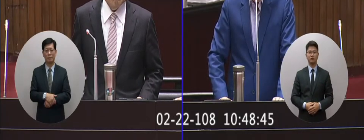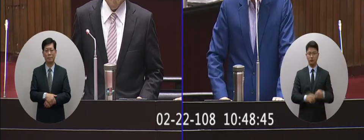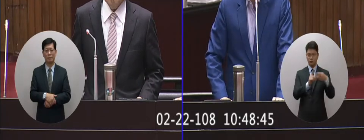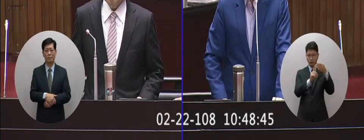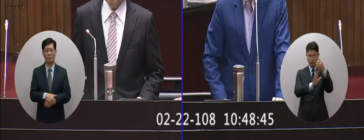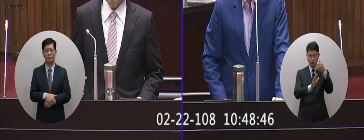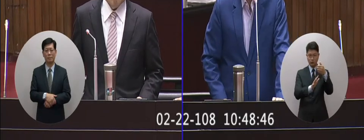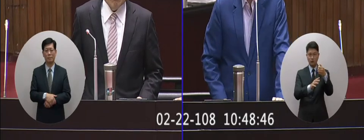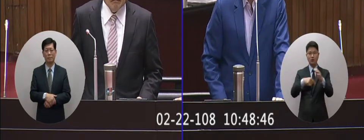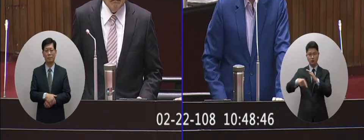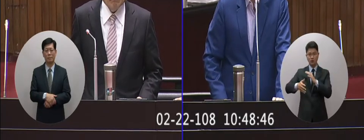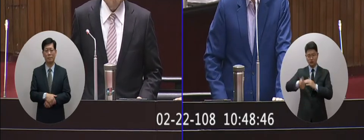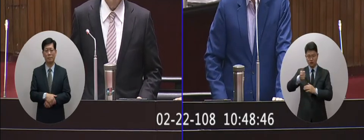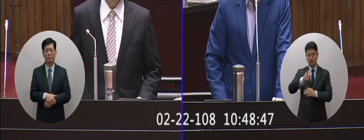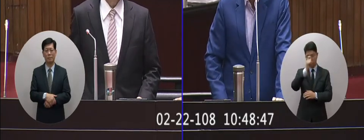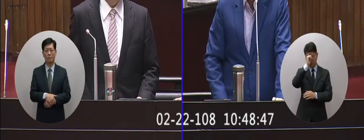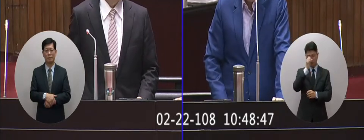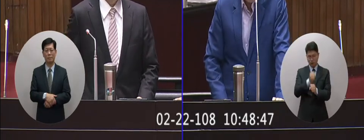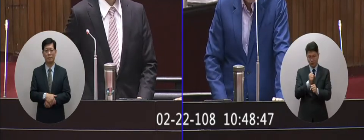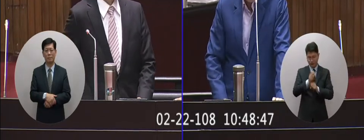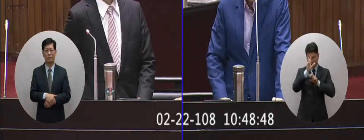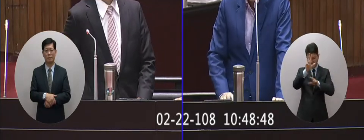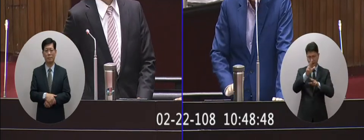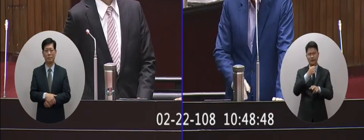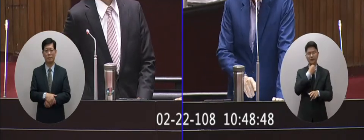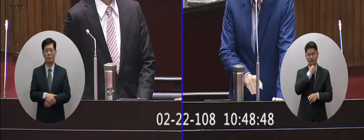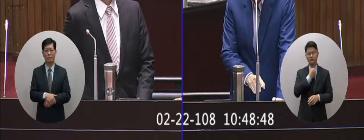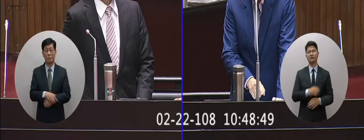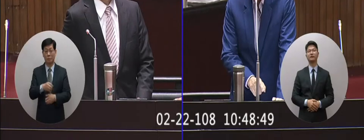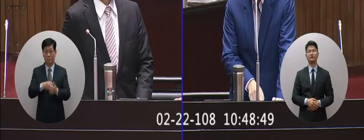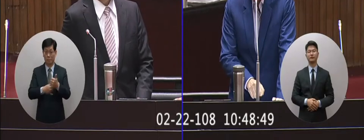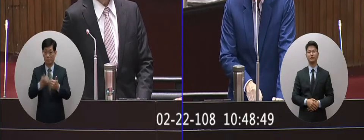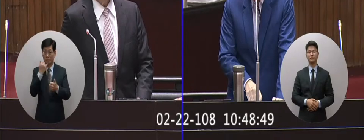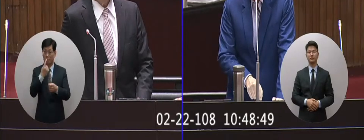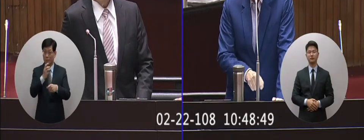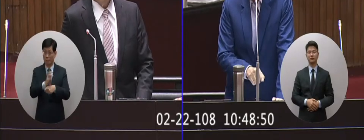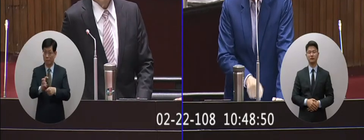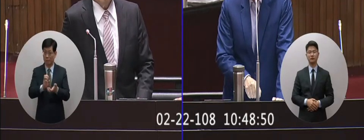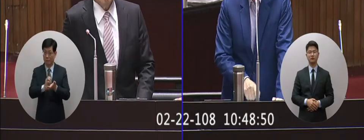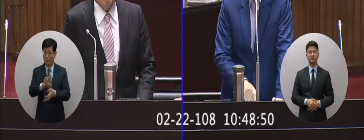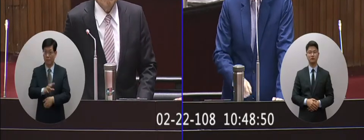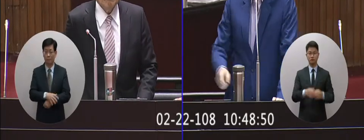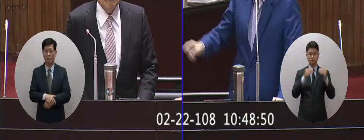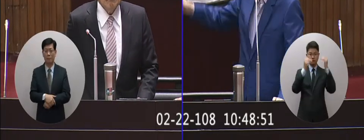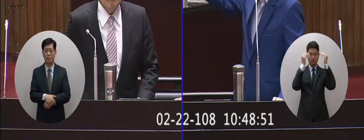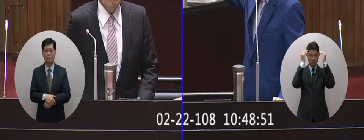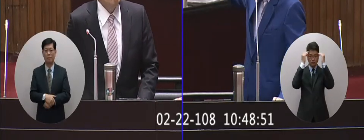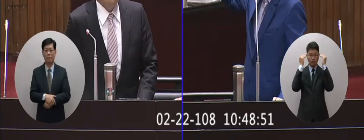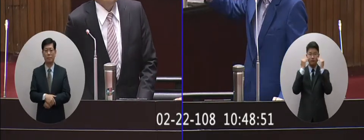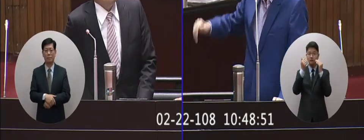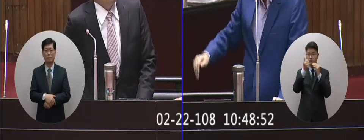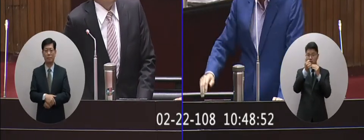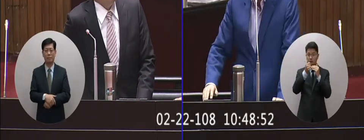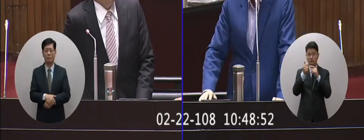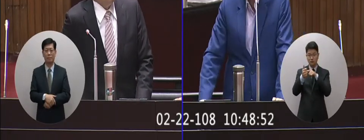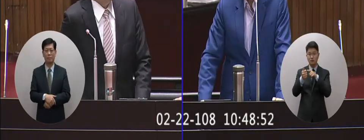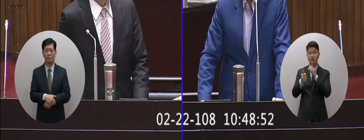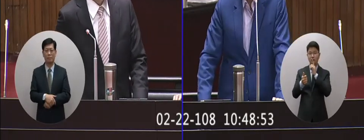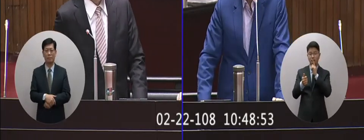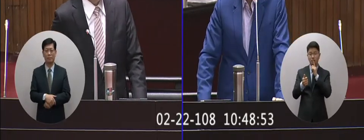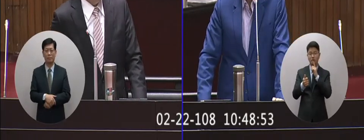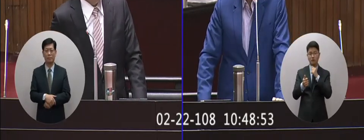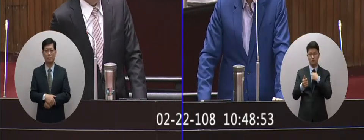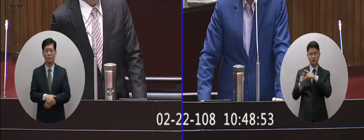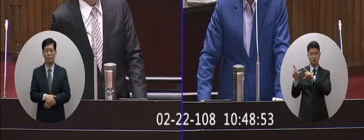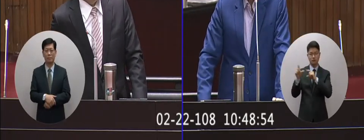啊，院长还是务实一点比较好哈。 喂，我可不可以30秒？ 我们引用啊，韩国瑜的一些话，